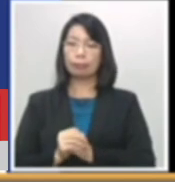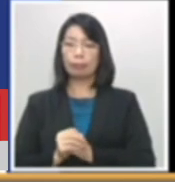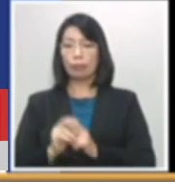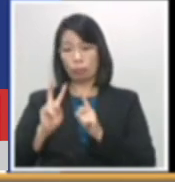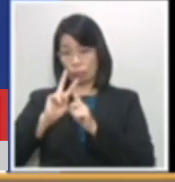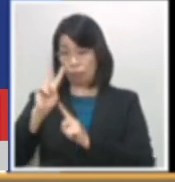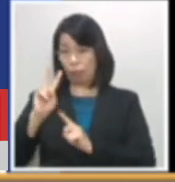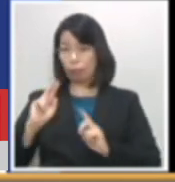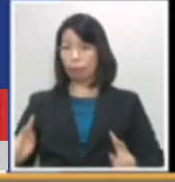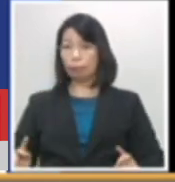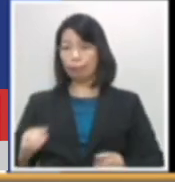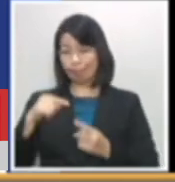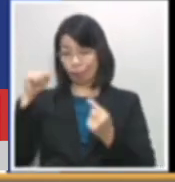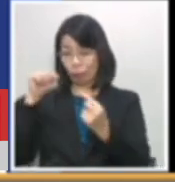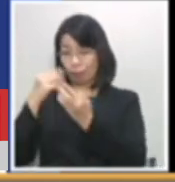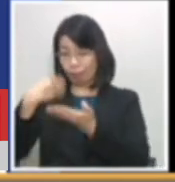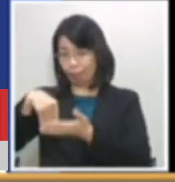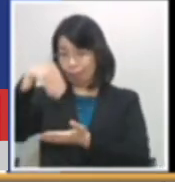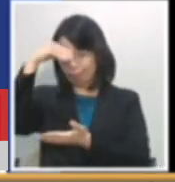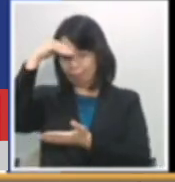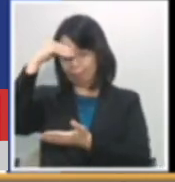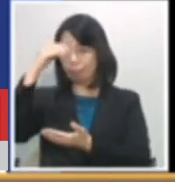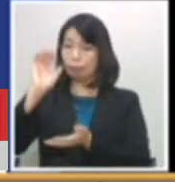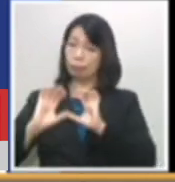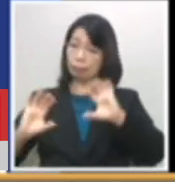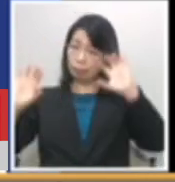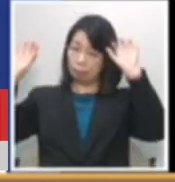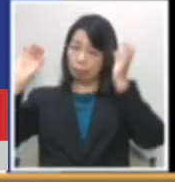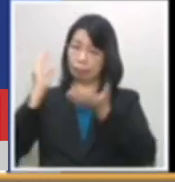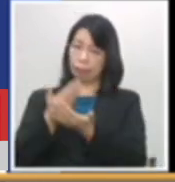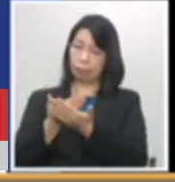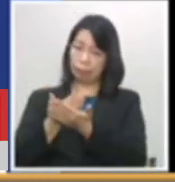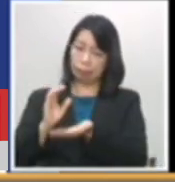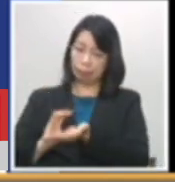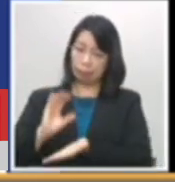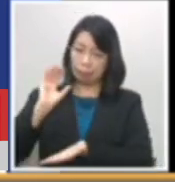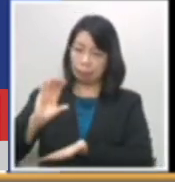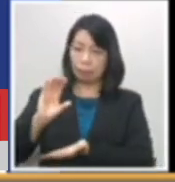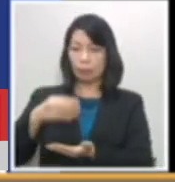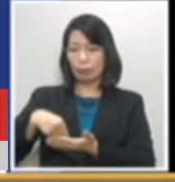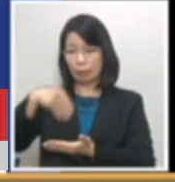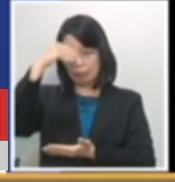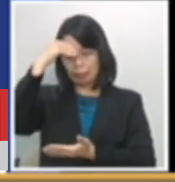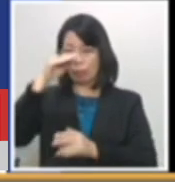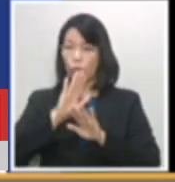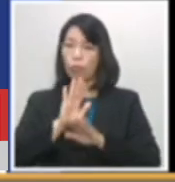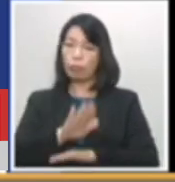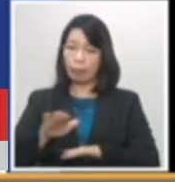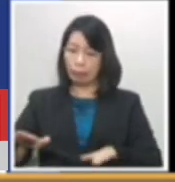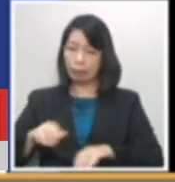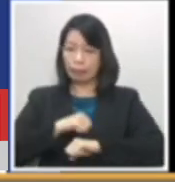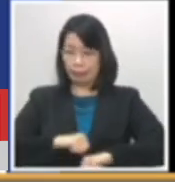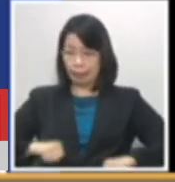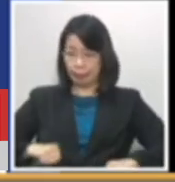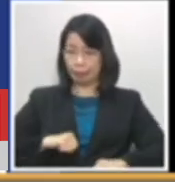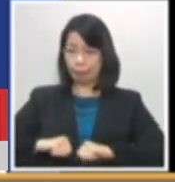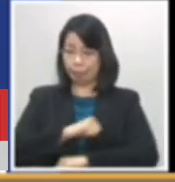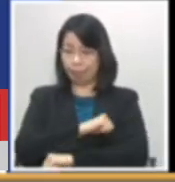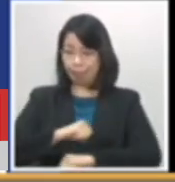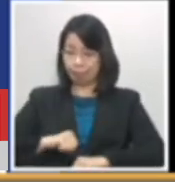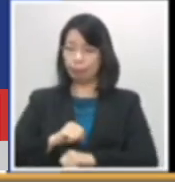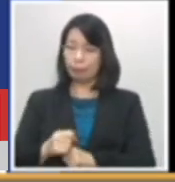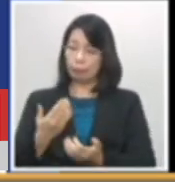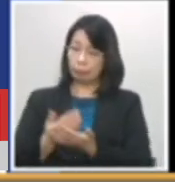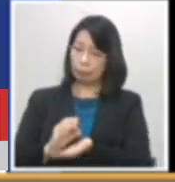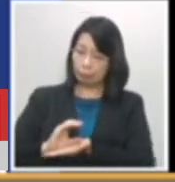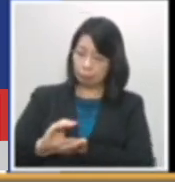ษารัฐบาลได้จัดงบในการพัฒนาคุณภาพการเรียนรู้ของเด็กเยาวชนรวมไปถึงค่าใช้จ่